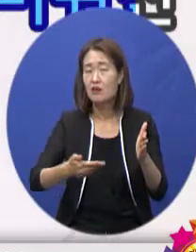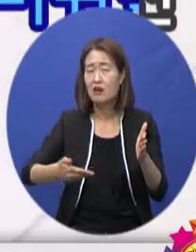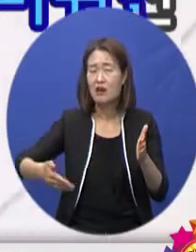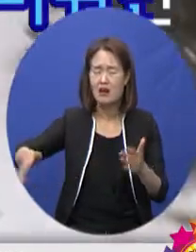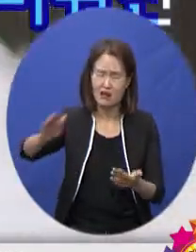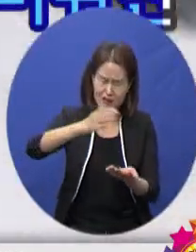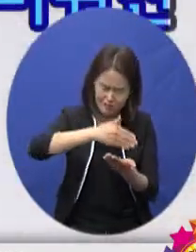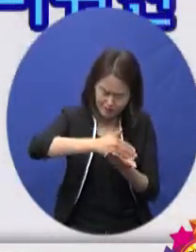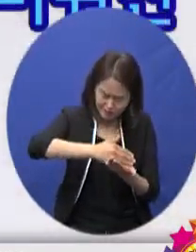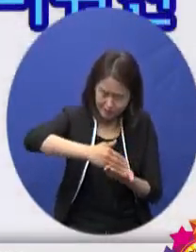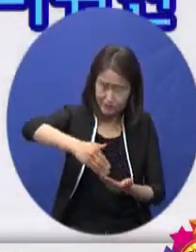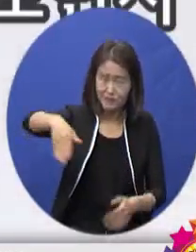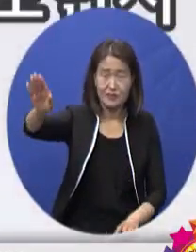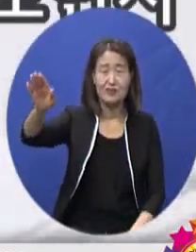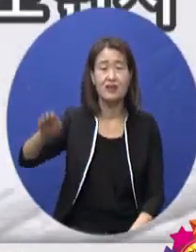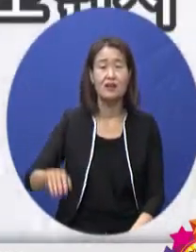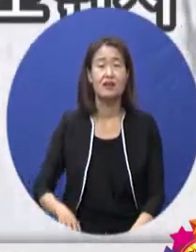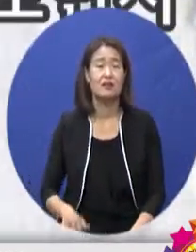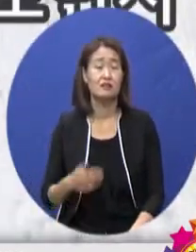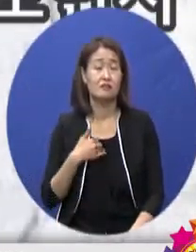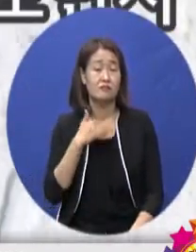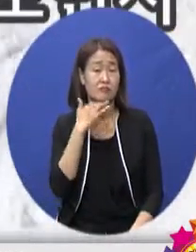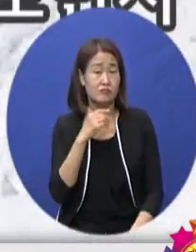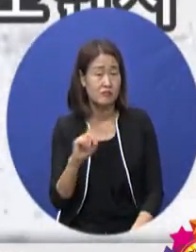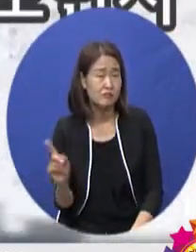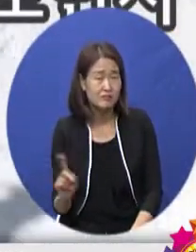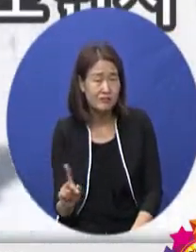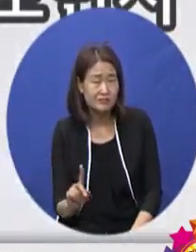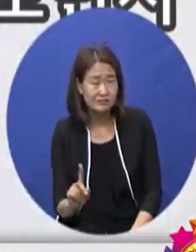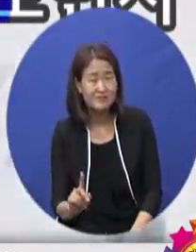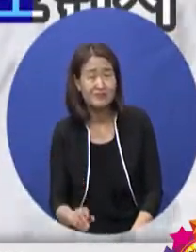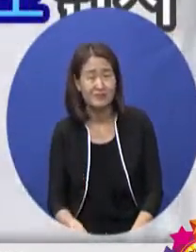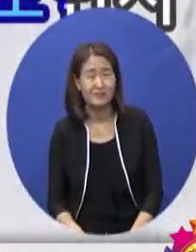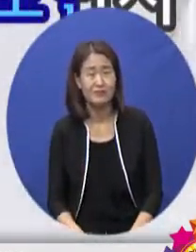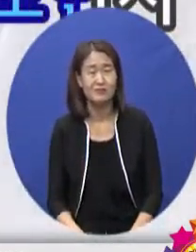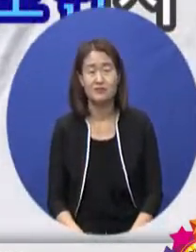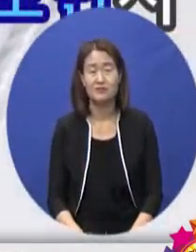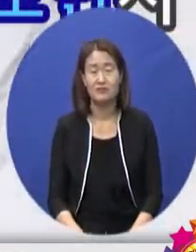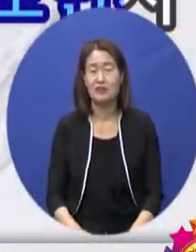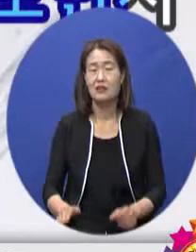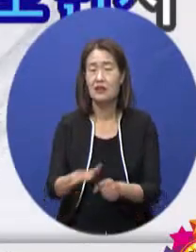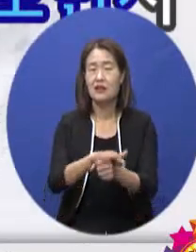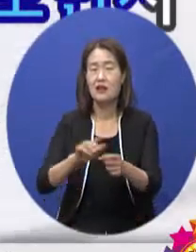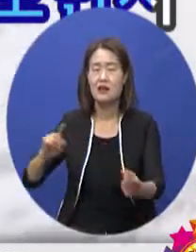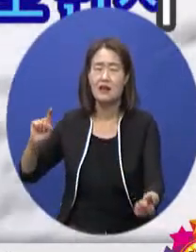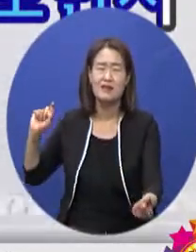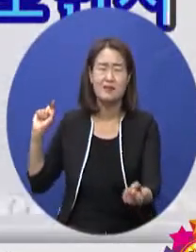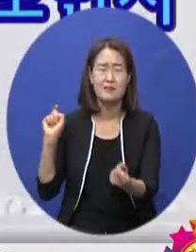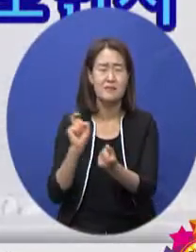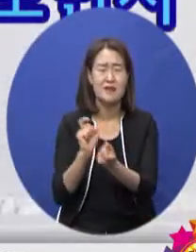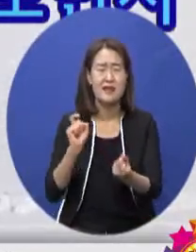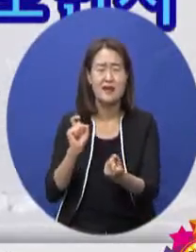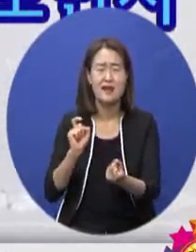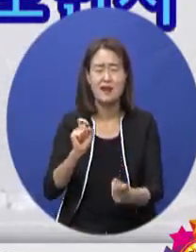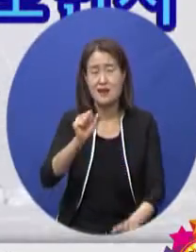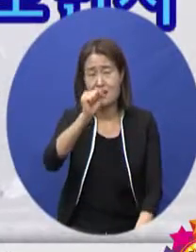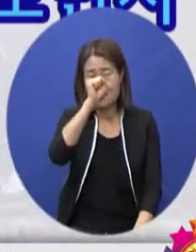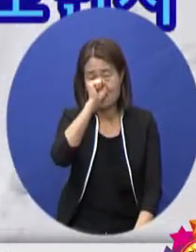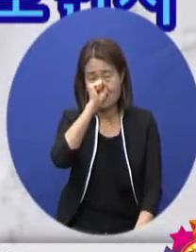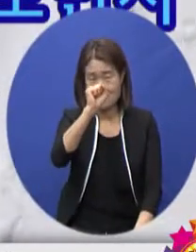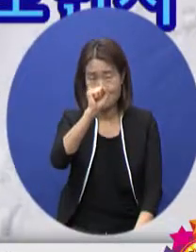세월아 비켜라 내 나이가 어때서 사랑하기 딱